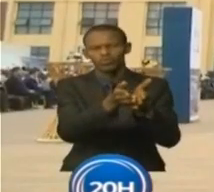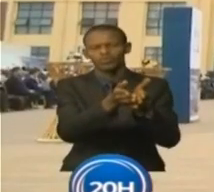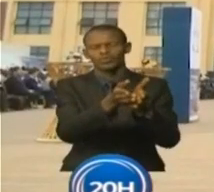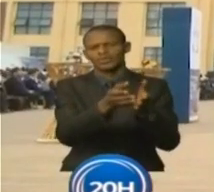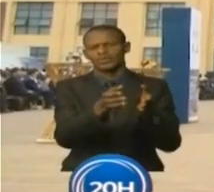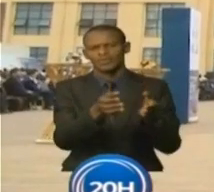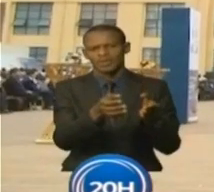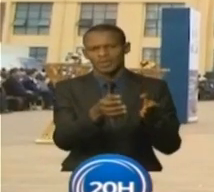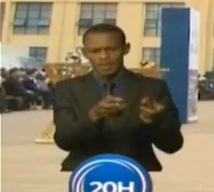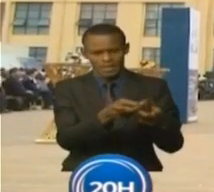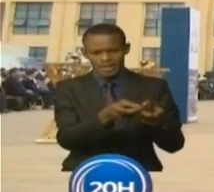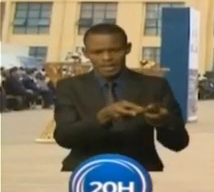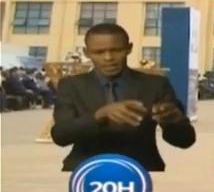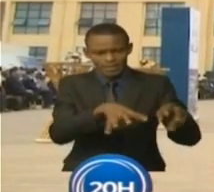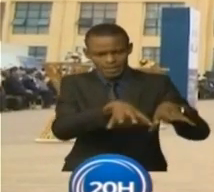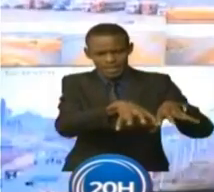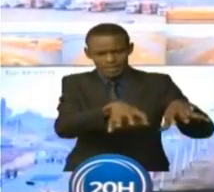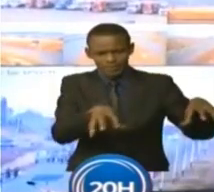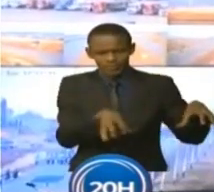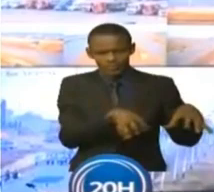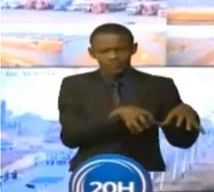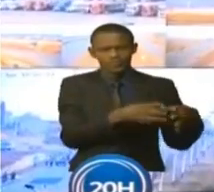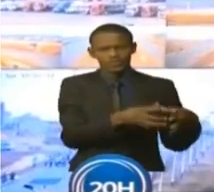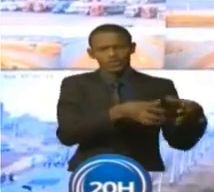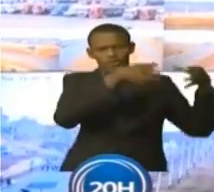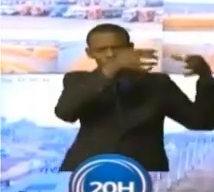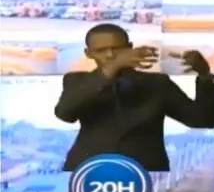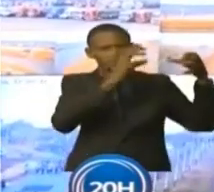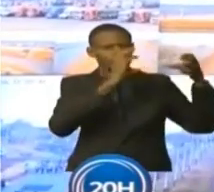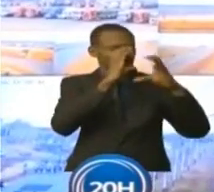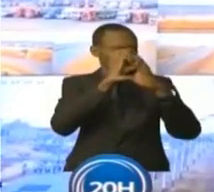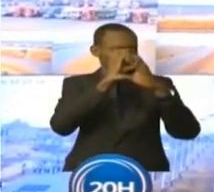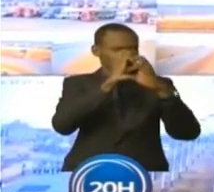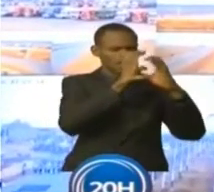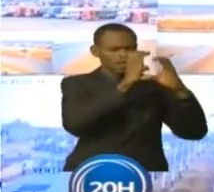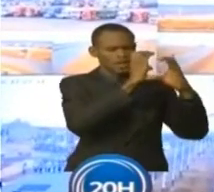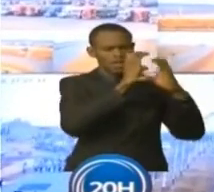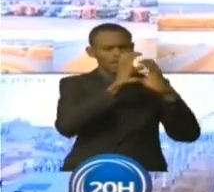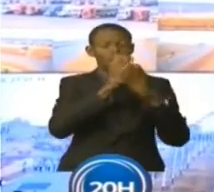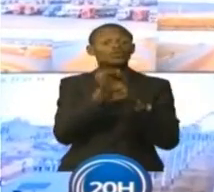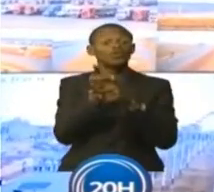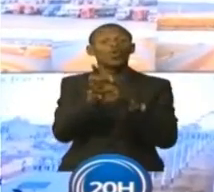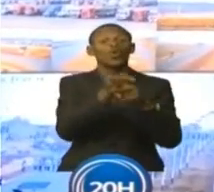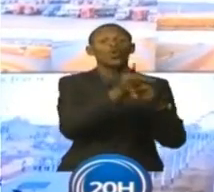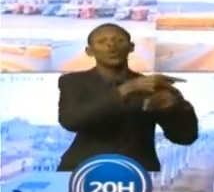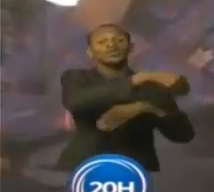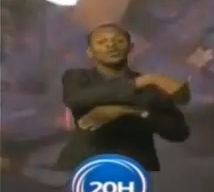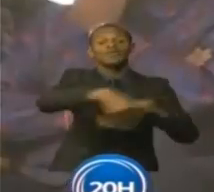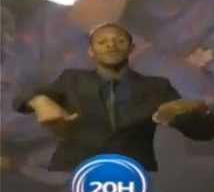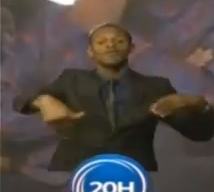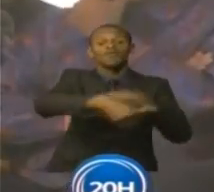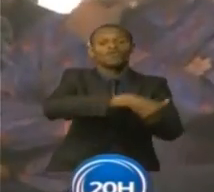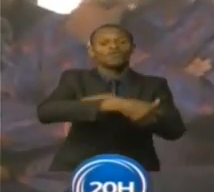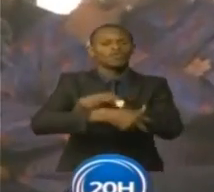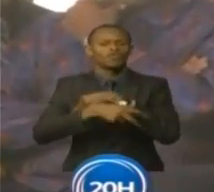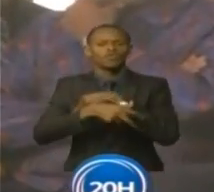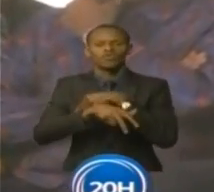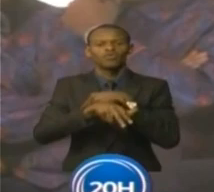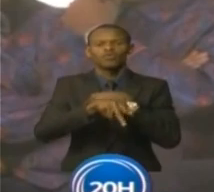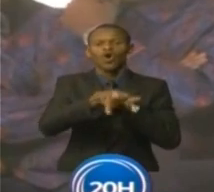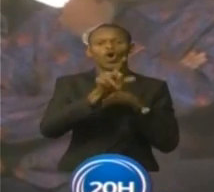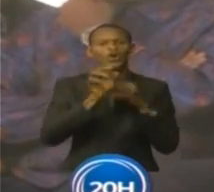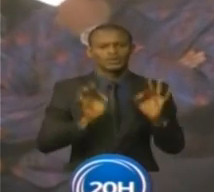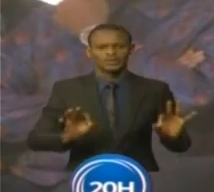Lukangaba avec une tour de contrôle équipée de 300 caméras de surveillance pour un contrôle rigoureux à la frontière. Le